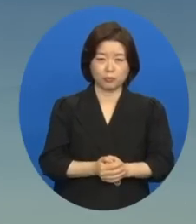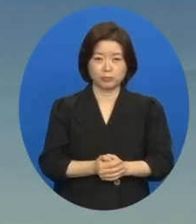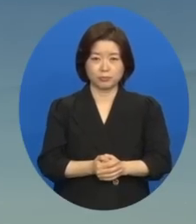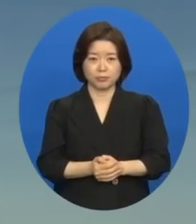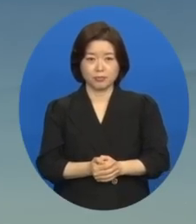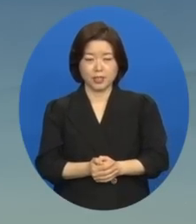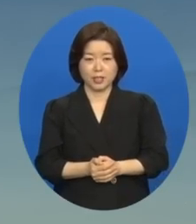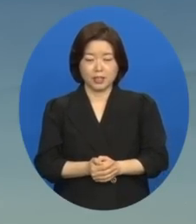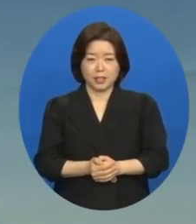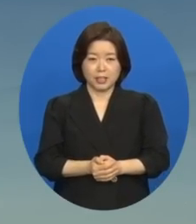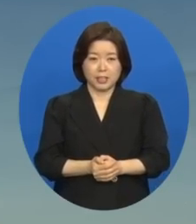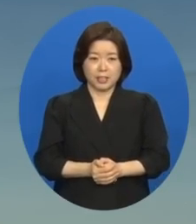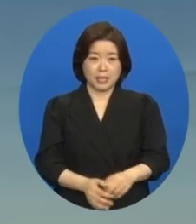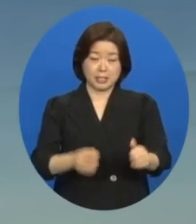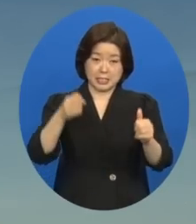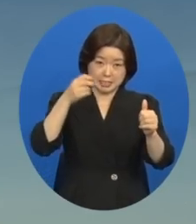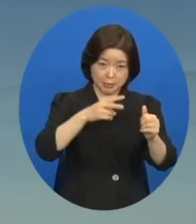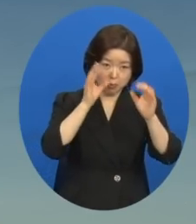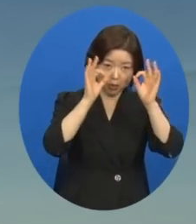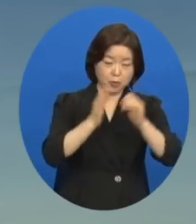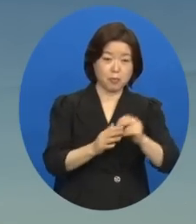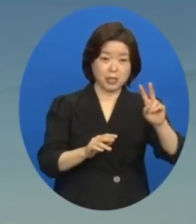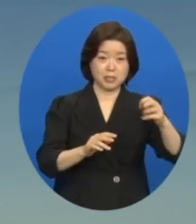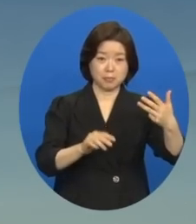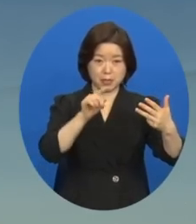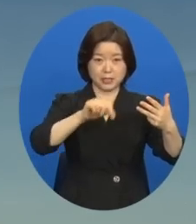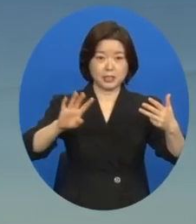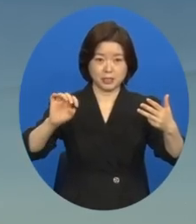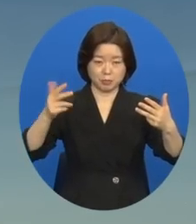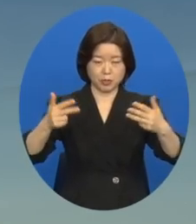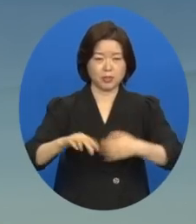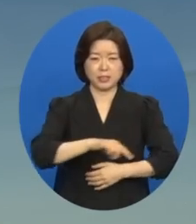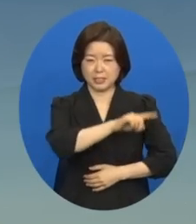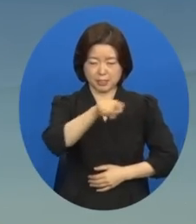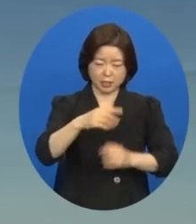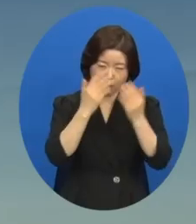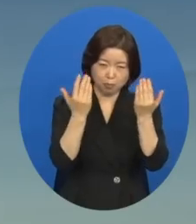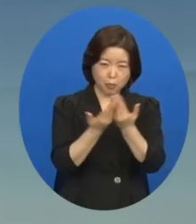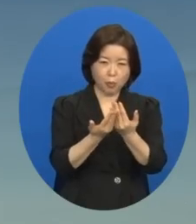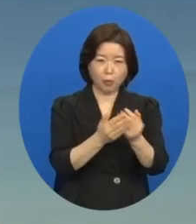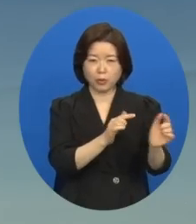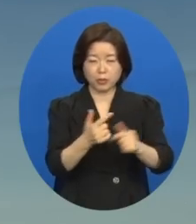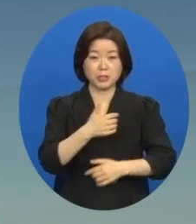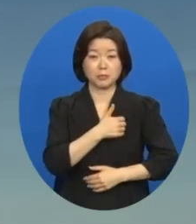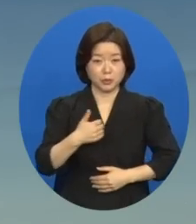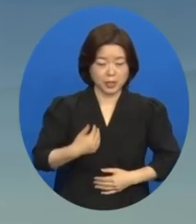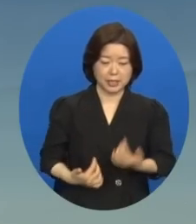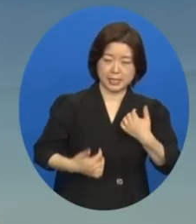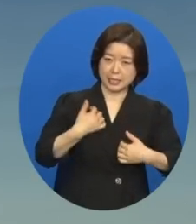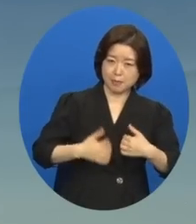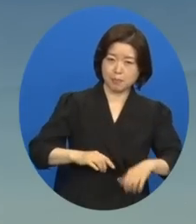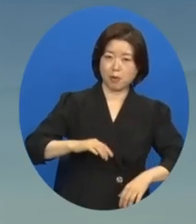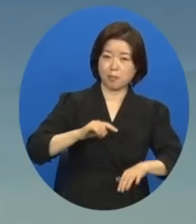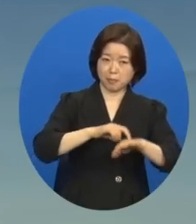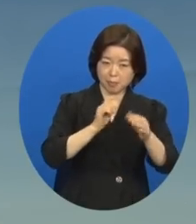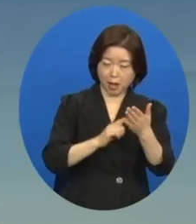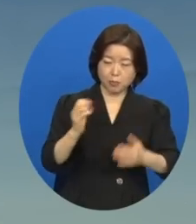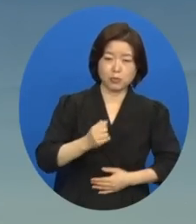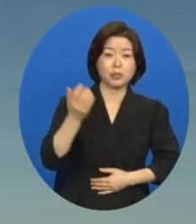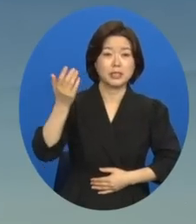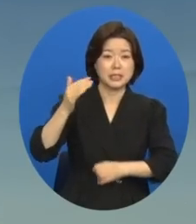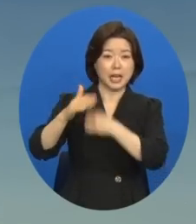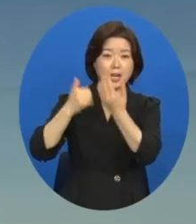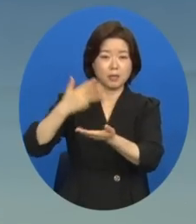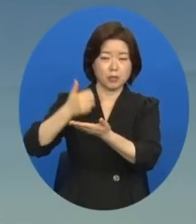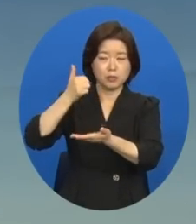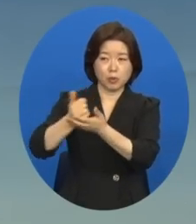말씀입니다. 내가 모든 것이 풍족하여도 기쁨과 즐거운 마음으로 내 하나님 여호와를 섬기지